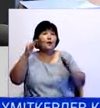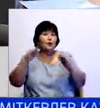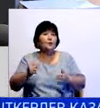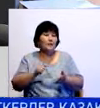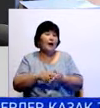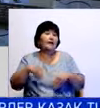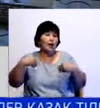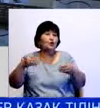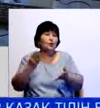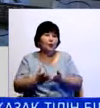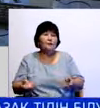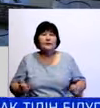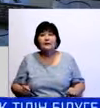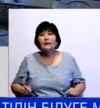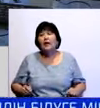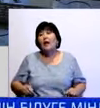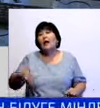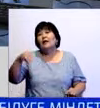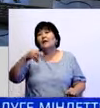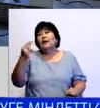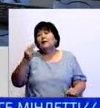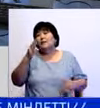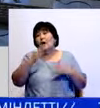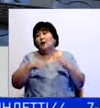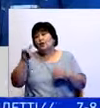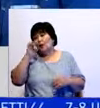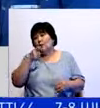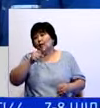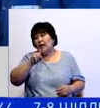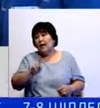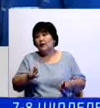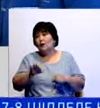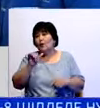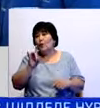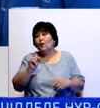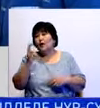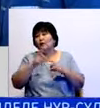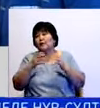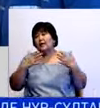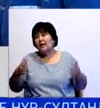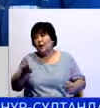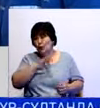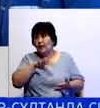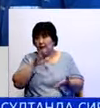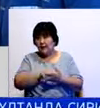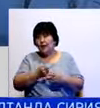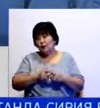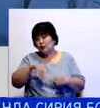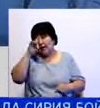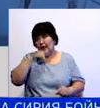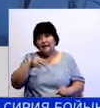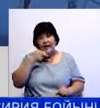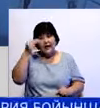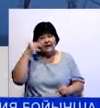бағада ұсынып отырмыз. Тампонажды цемент. Құрылыс, мұнай және газ сондай-ақ уран өндірісінде кең қолданысқа ие. Сондықтан